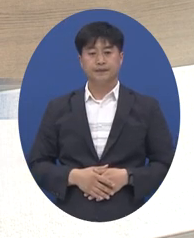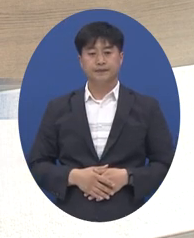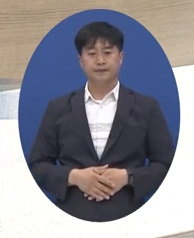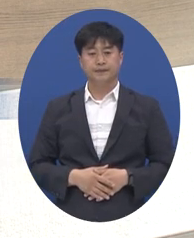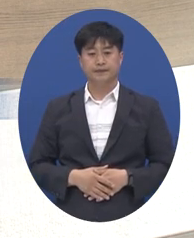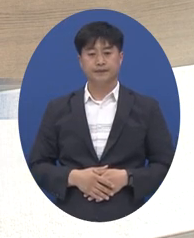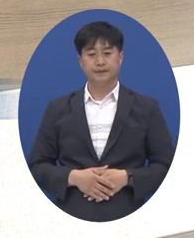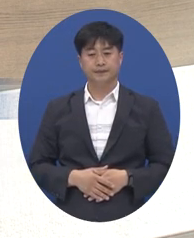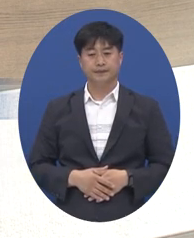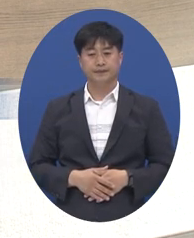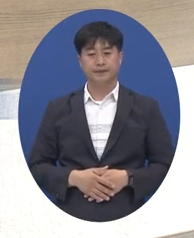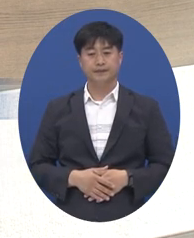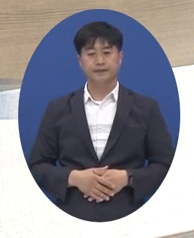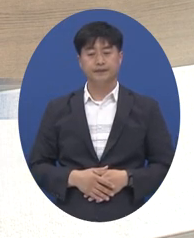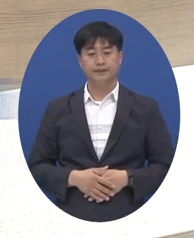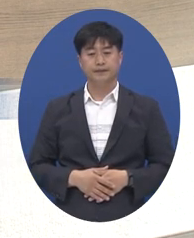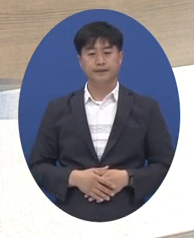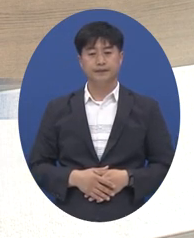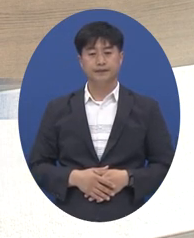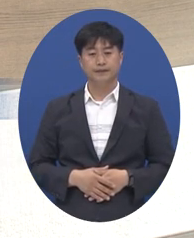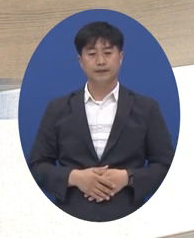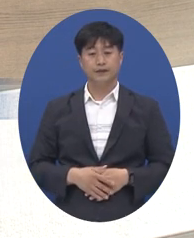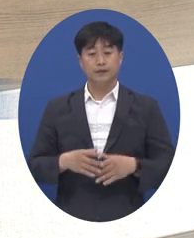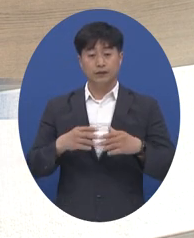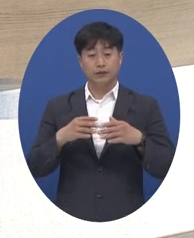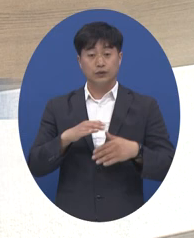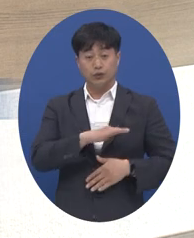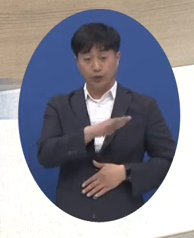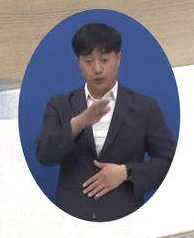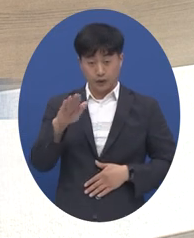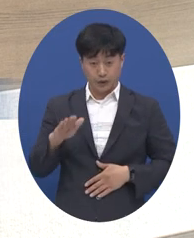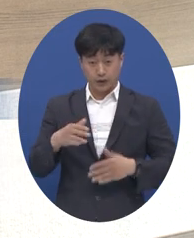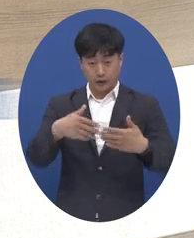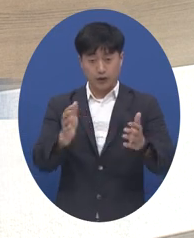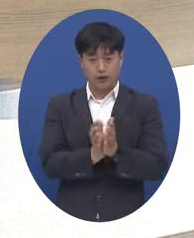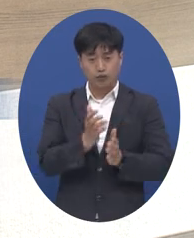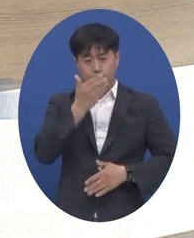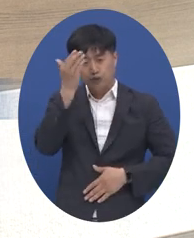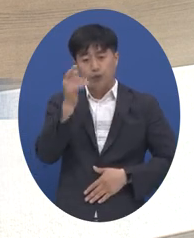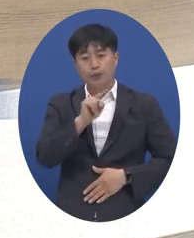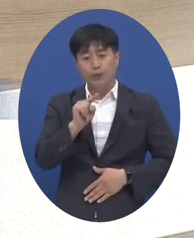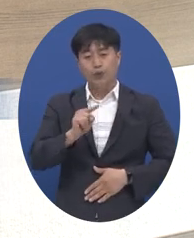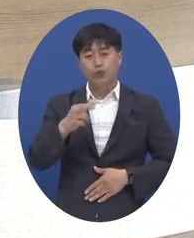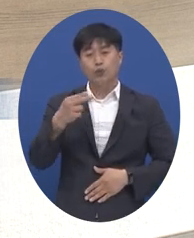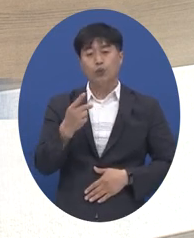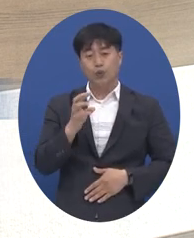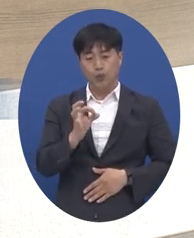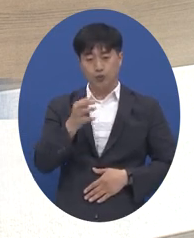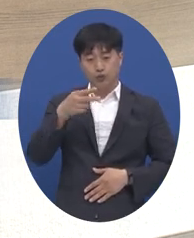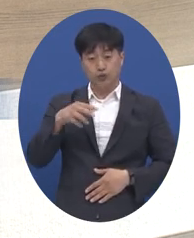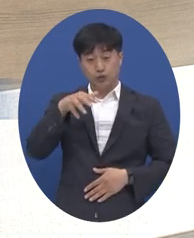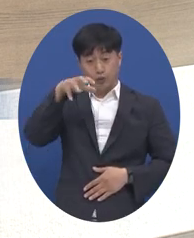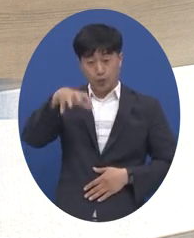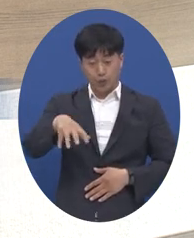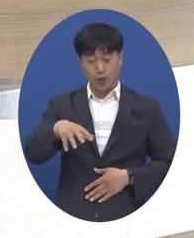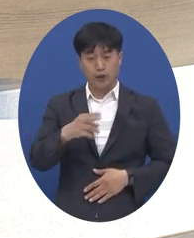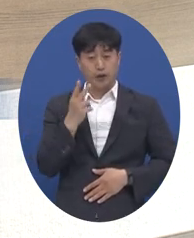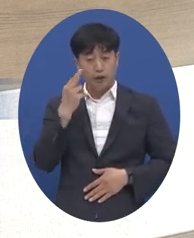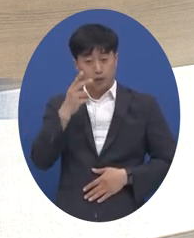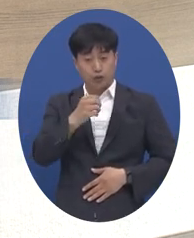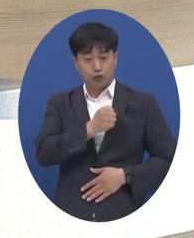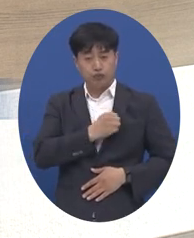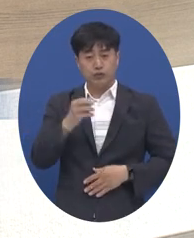쏙 가든 집이 될 것입니다 어 저와 차이 제자리 꿈꾸라 것은 이제동 부천에 있는 님 미군 공주